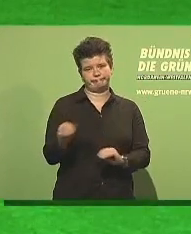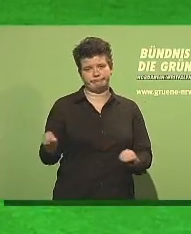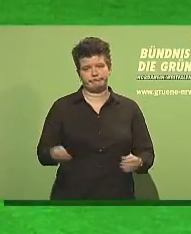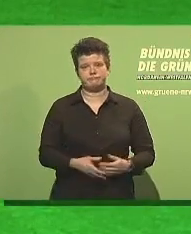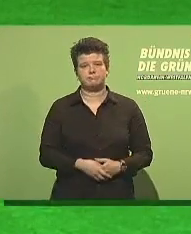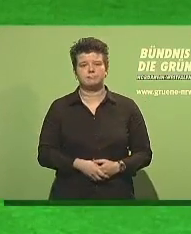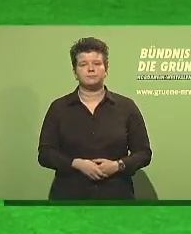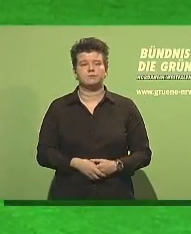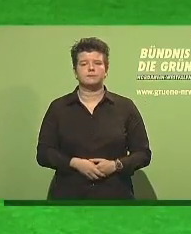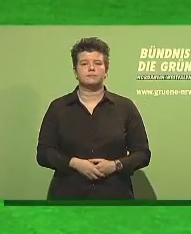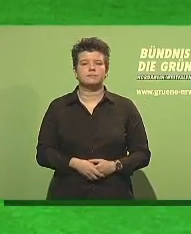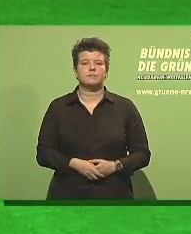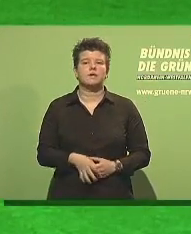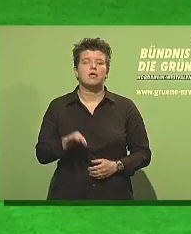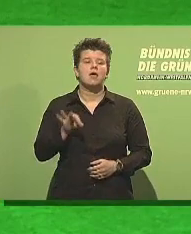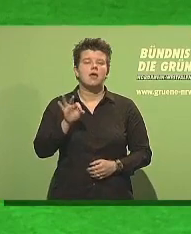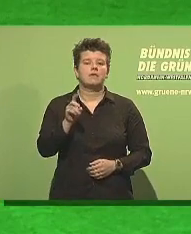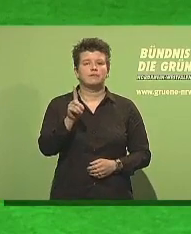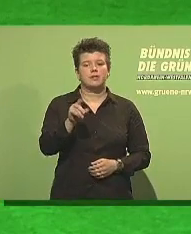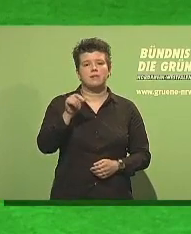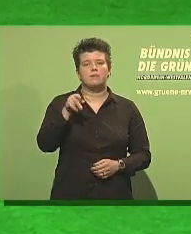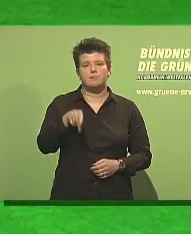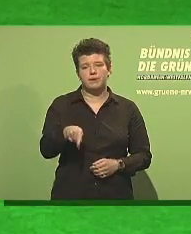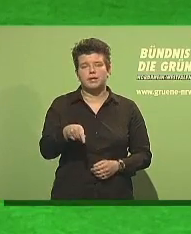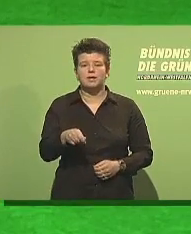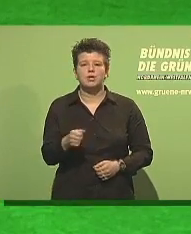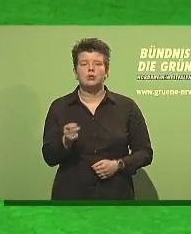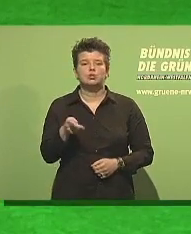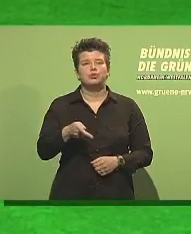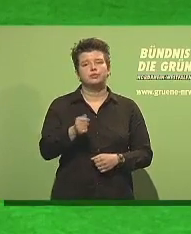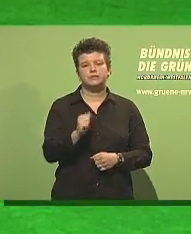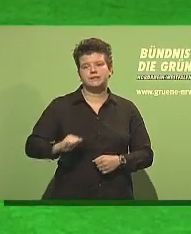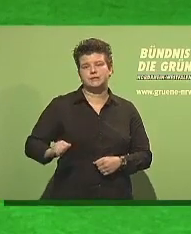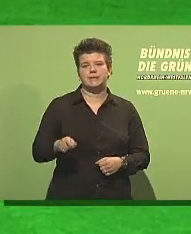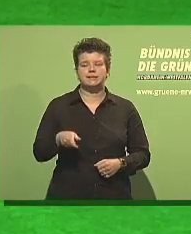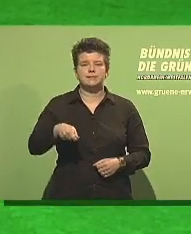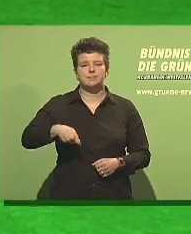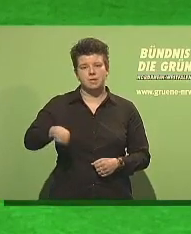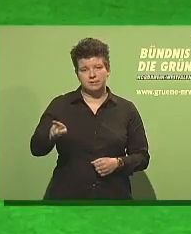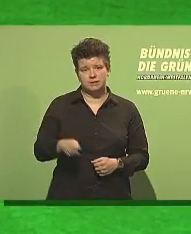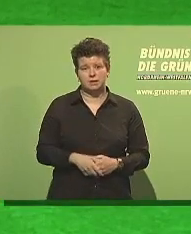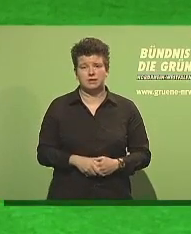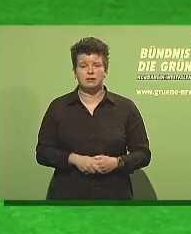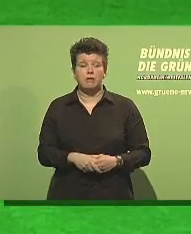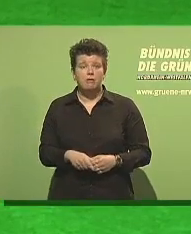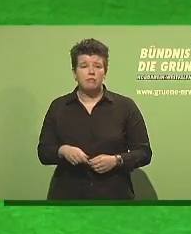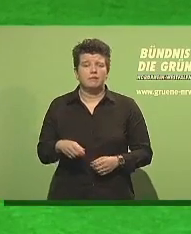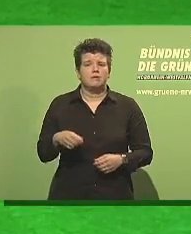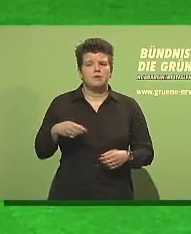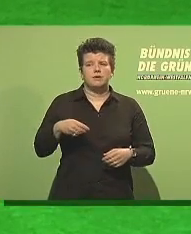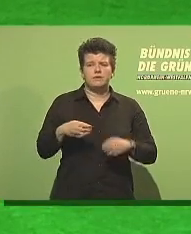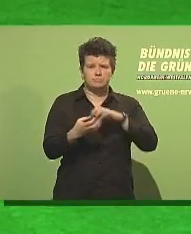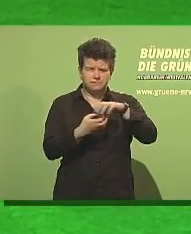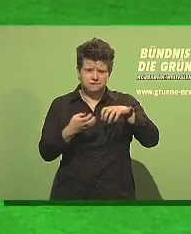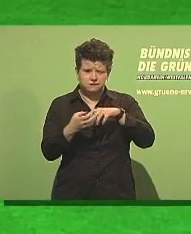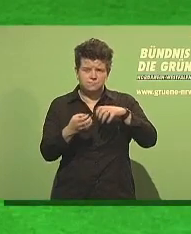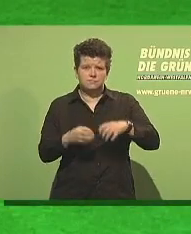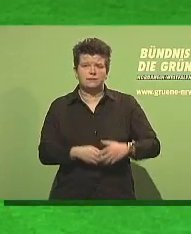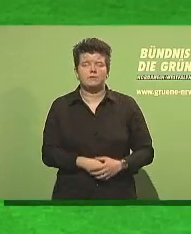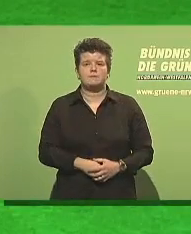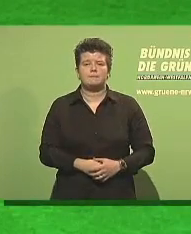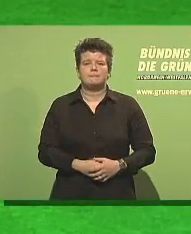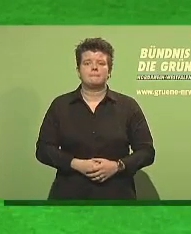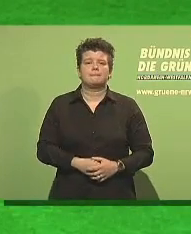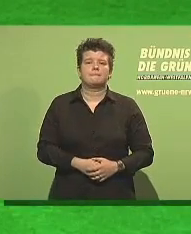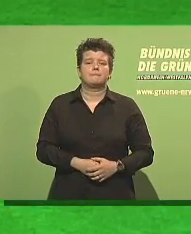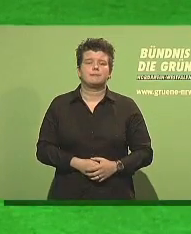orientierten FDP-Justizministerin geht doch immer noch das Gespenst von der Vorratsdatenspeicherung um. Die Sicherheitsbehörden verfügen über